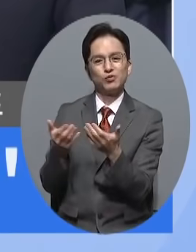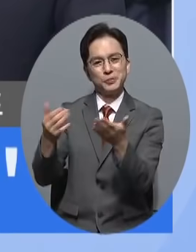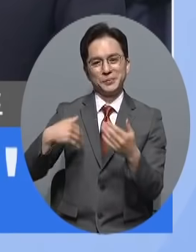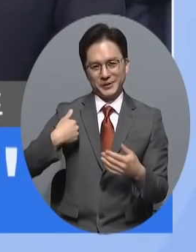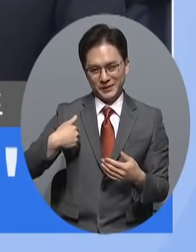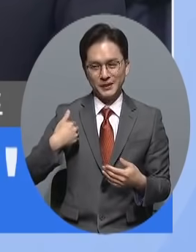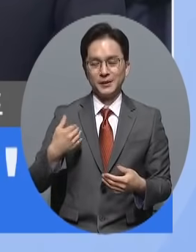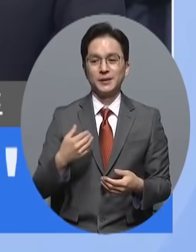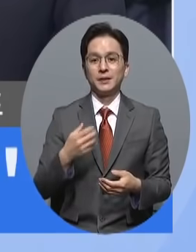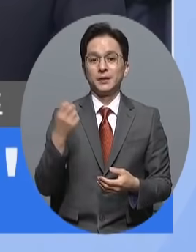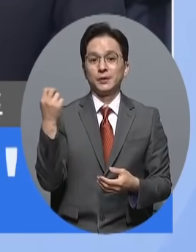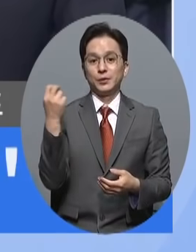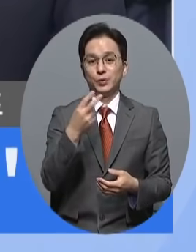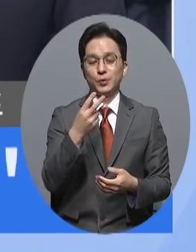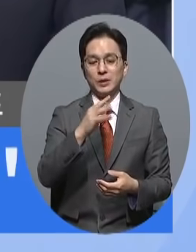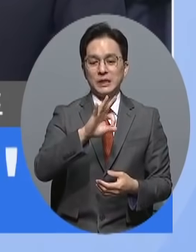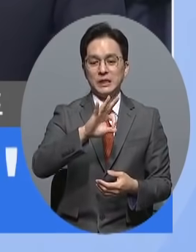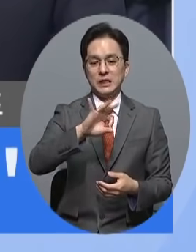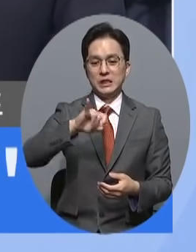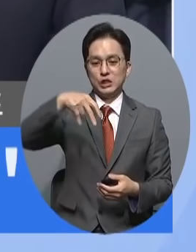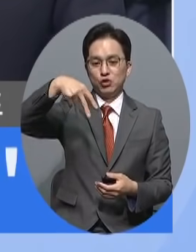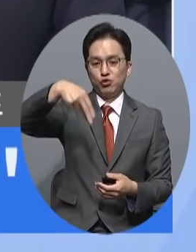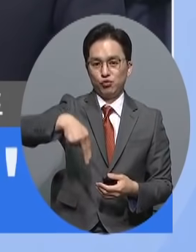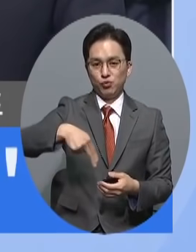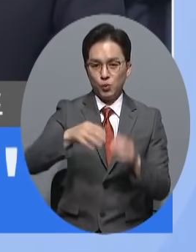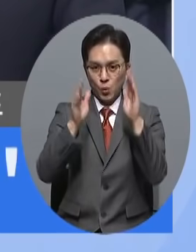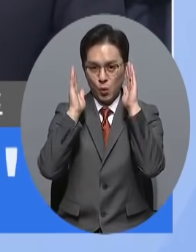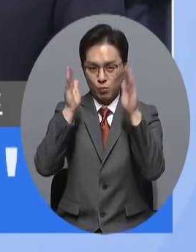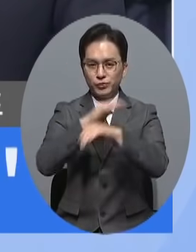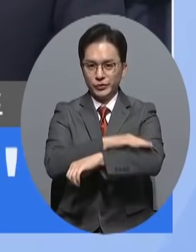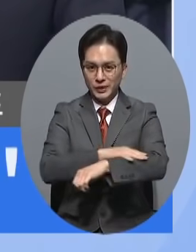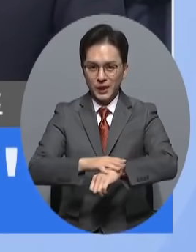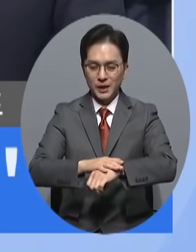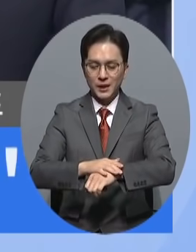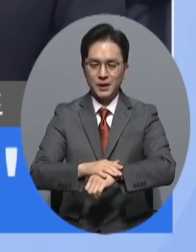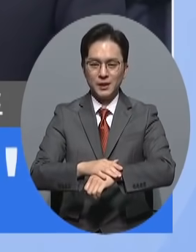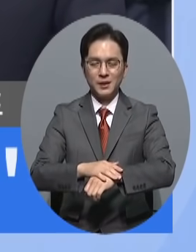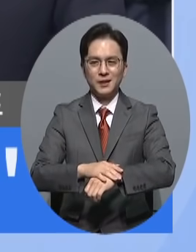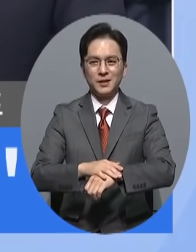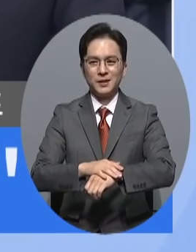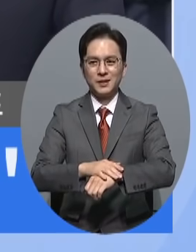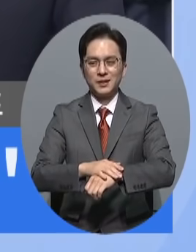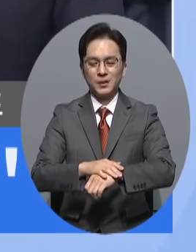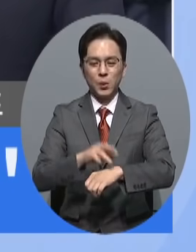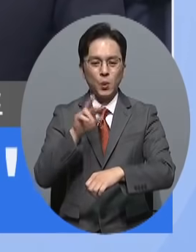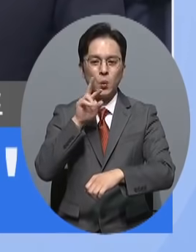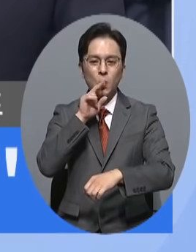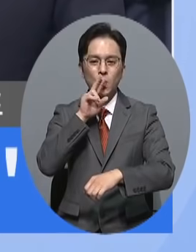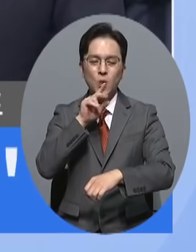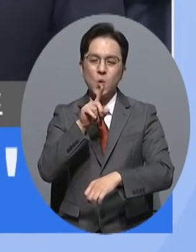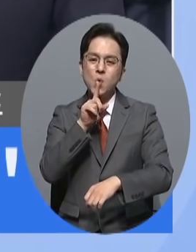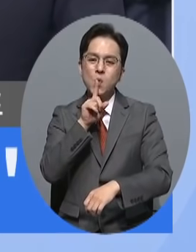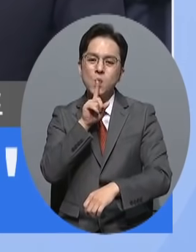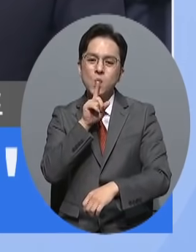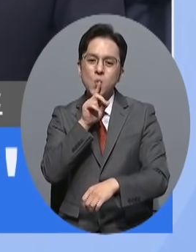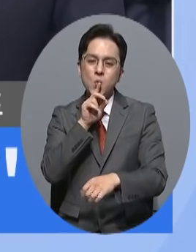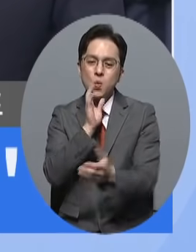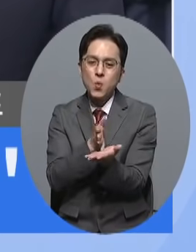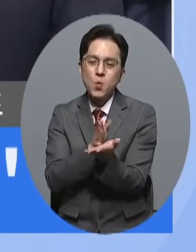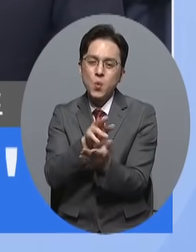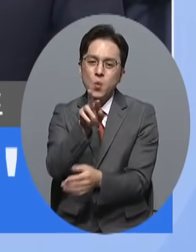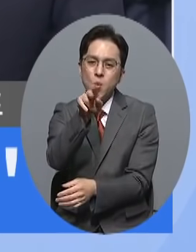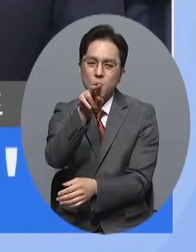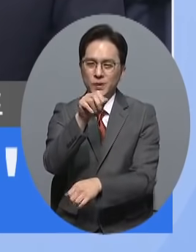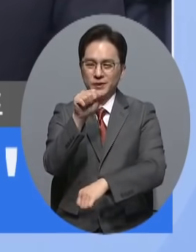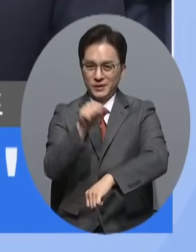주도적 이슈를 잘 정리하고 잘 질문하는 이런 그 능력이 있기 때문에 토론에 4강 토론을 위해서도